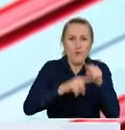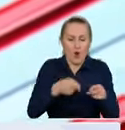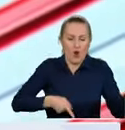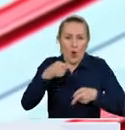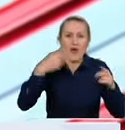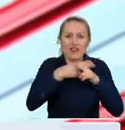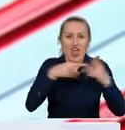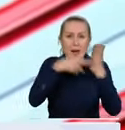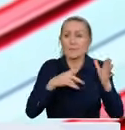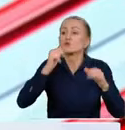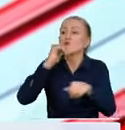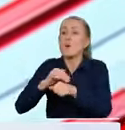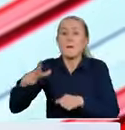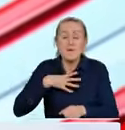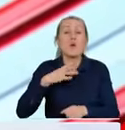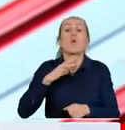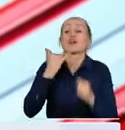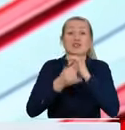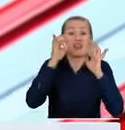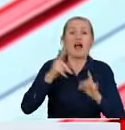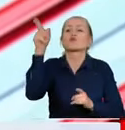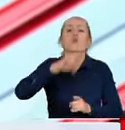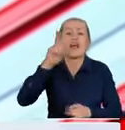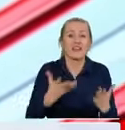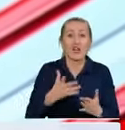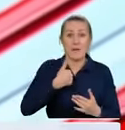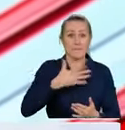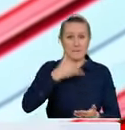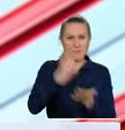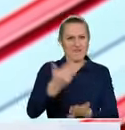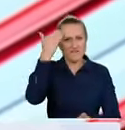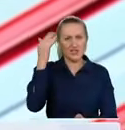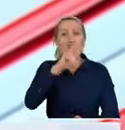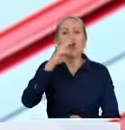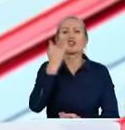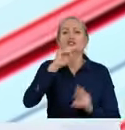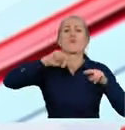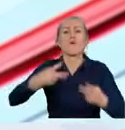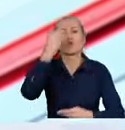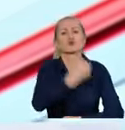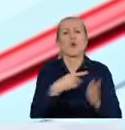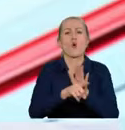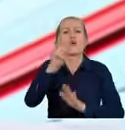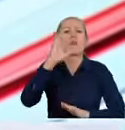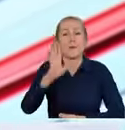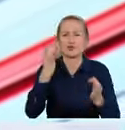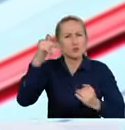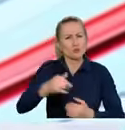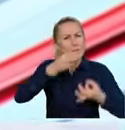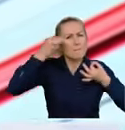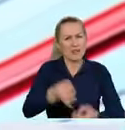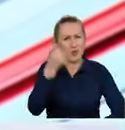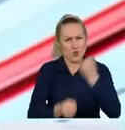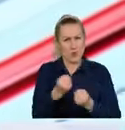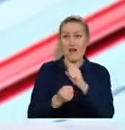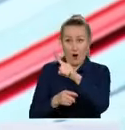i kiedy w polskich szpitalach. Mamy prawo wiedzieć, czy dzieci wrócą do szkół i kiedy. Dzisiaj trzeba zadawać trudne pytania rządzącym i